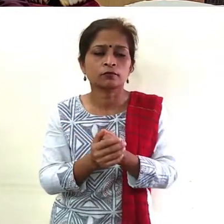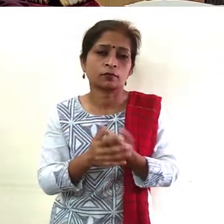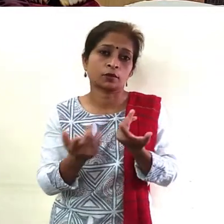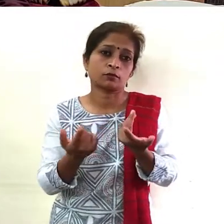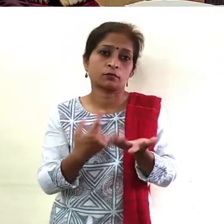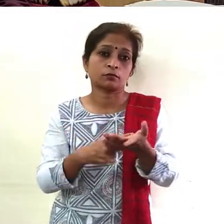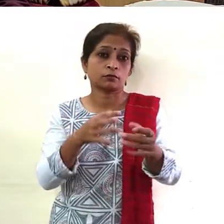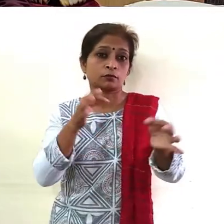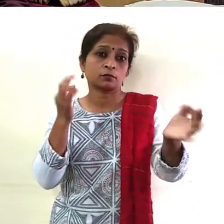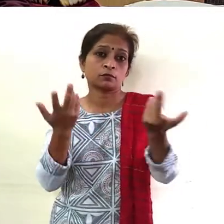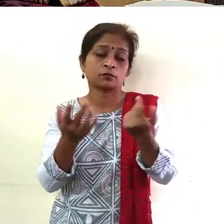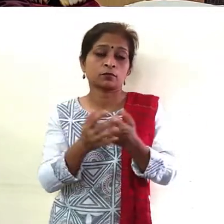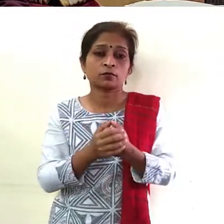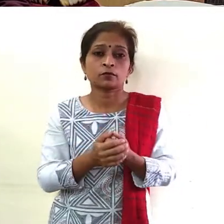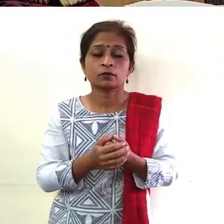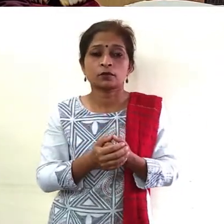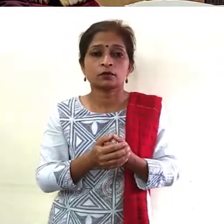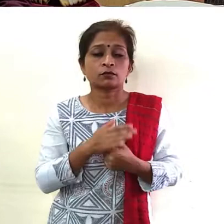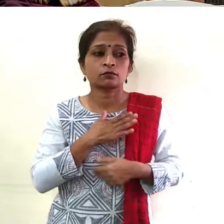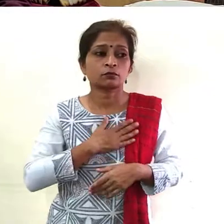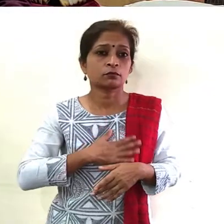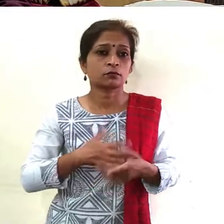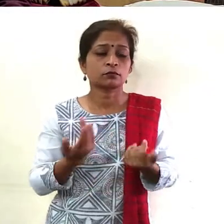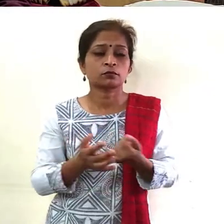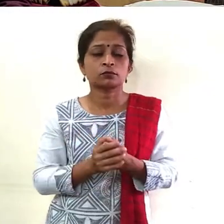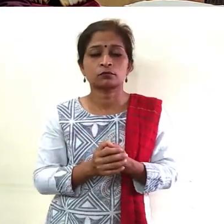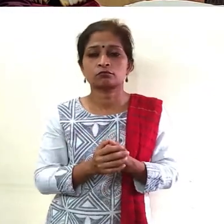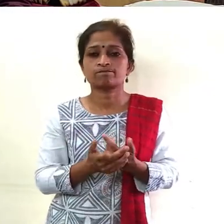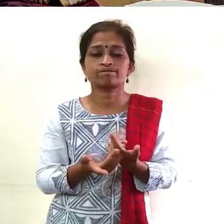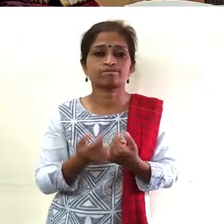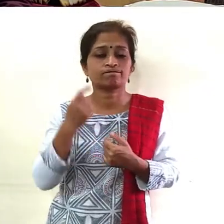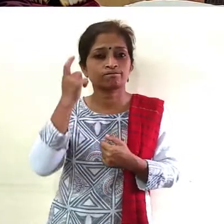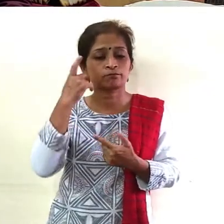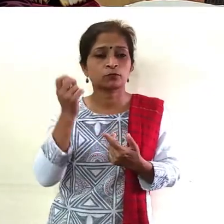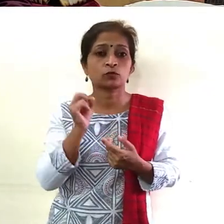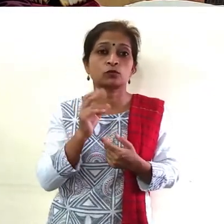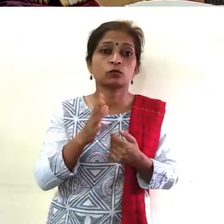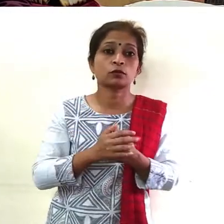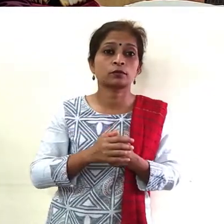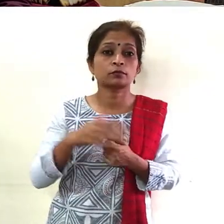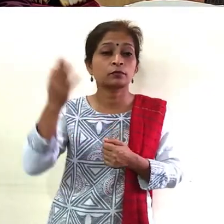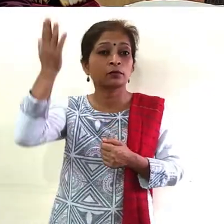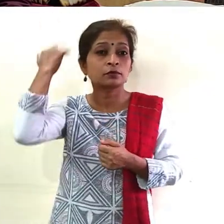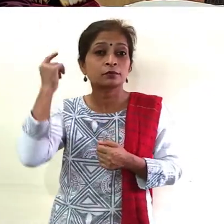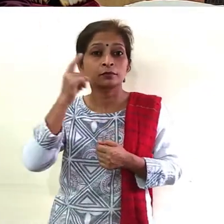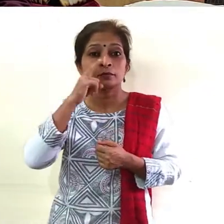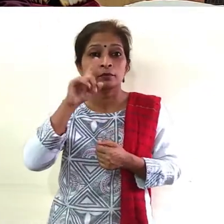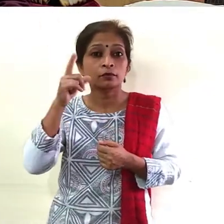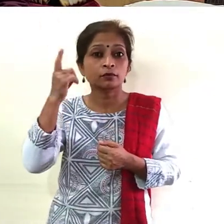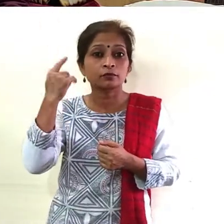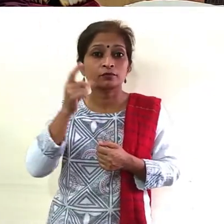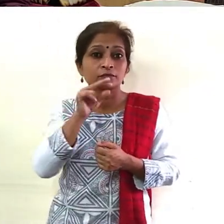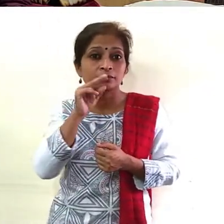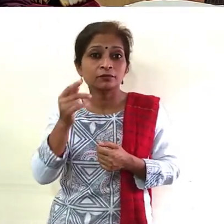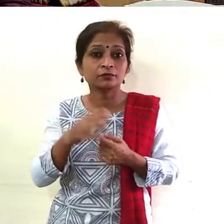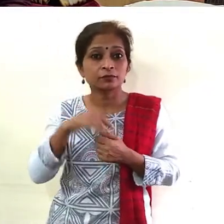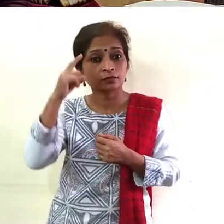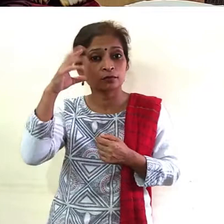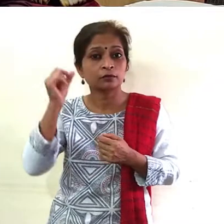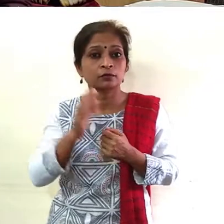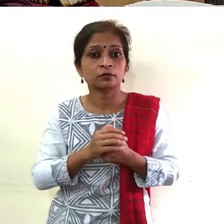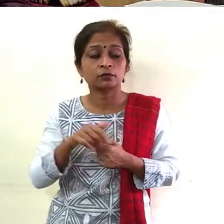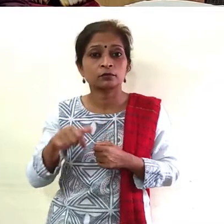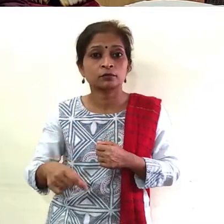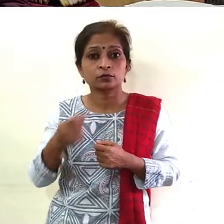अब राम भी राम है, धैर्य देखिए। बोलते हैं कि ठीक, माँ की याद आती है। माँ बचपन में बोला करती थी कि अरे